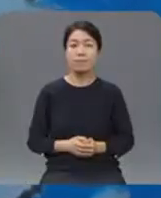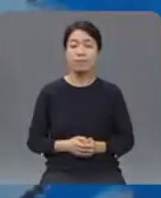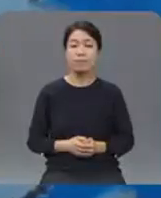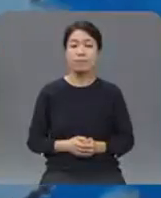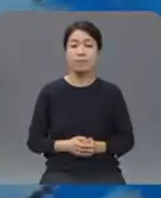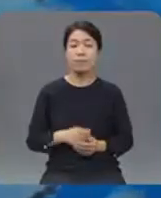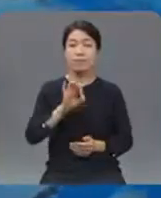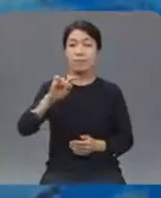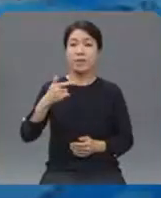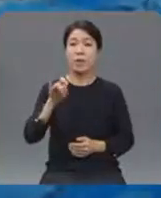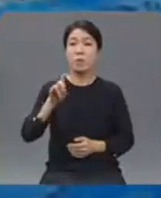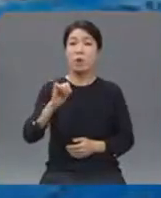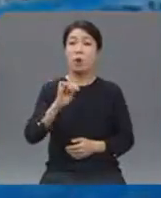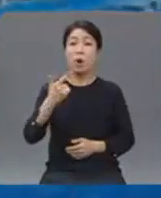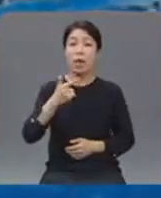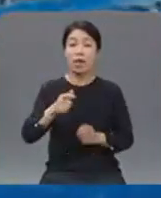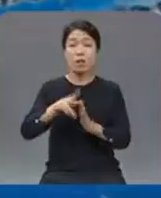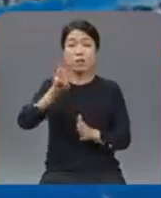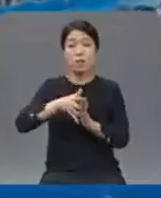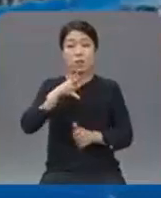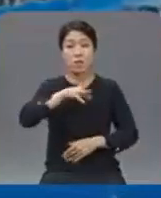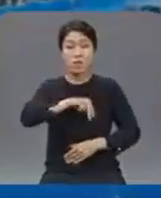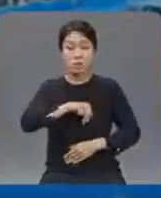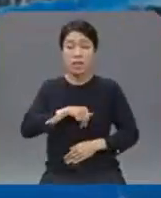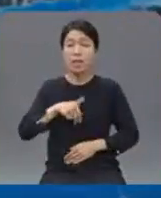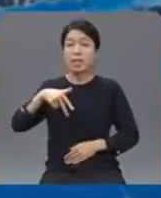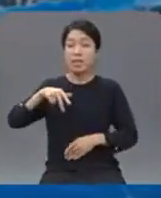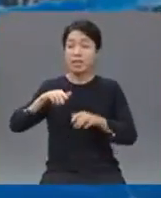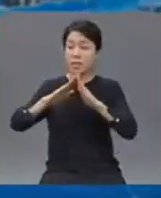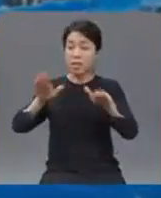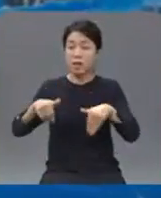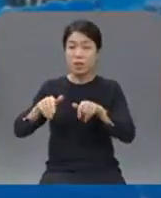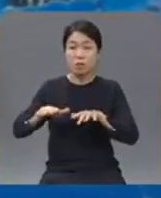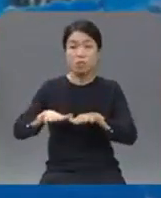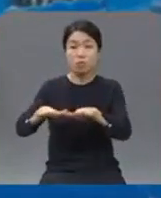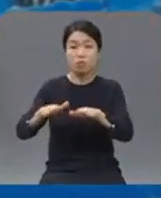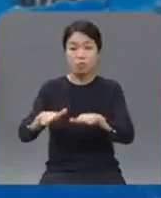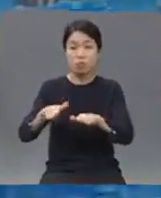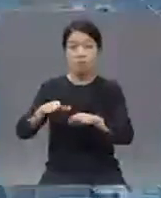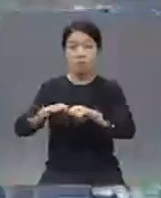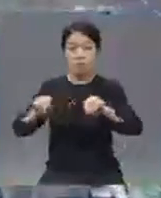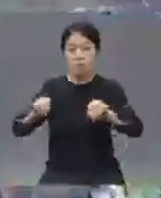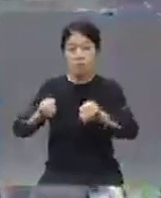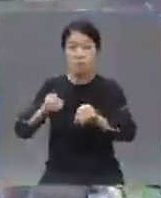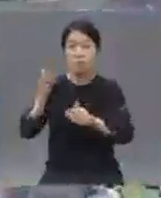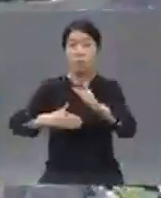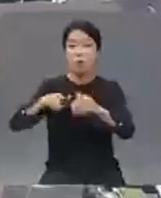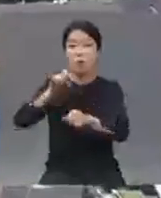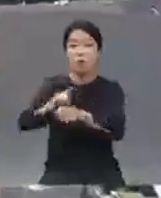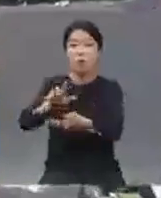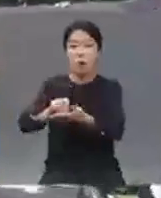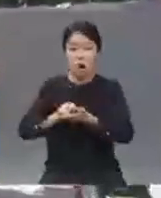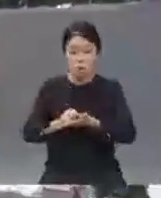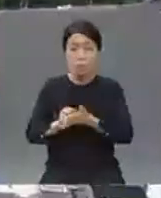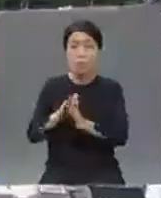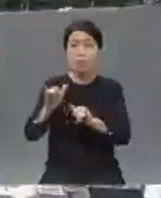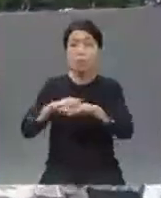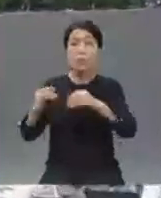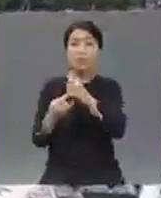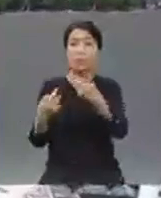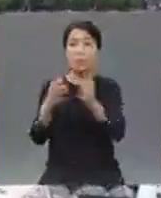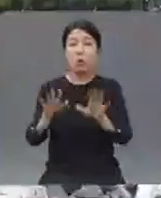안평환 광주시 의원과 전방 일신방직 부재 공공성 확보 시민대책위원회가 오늘 오후 2시